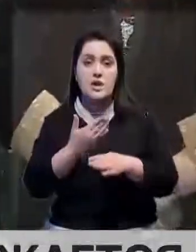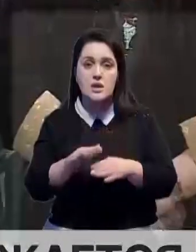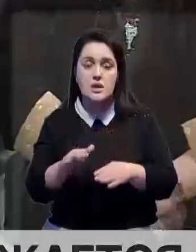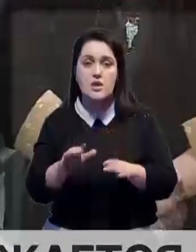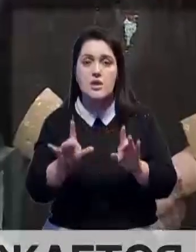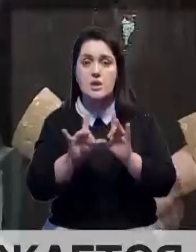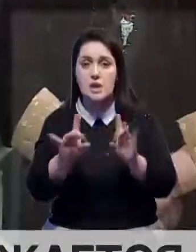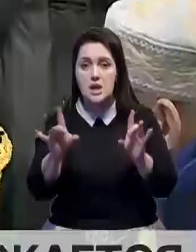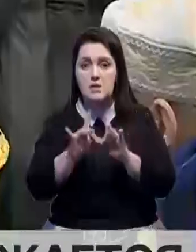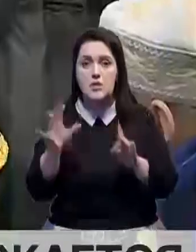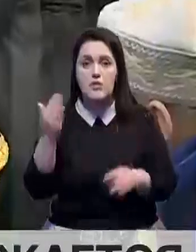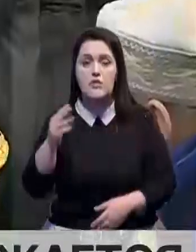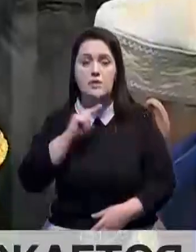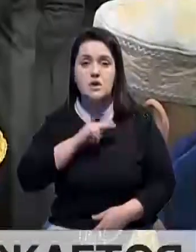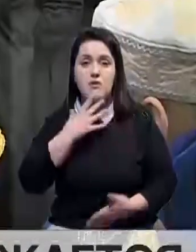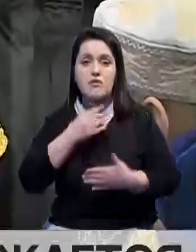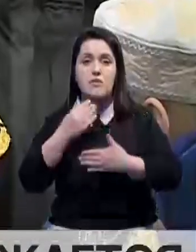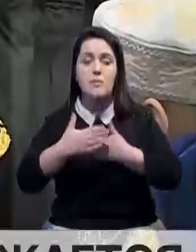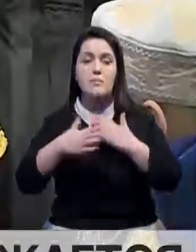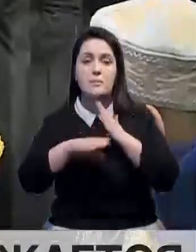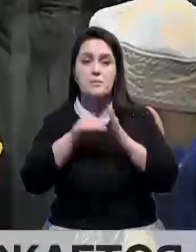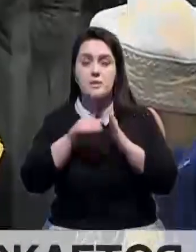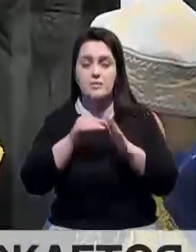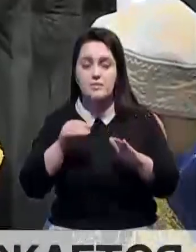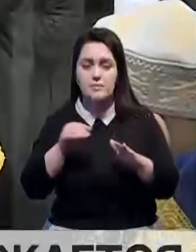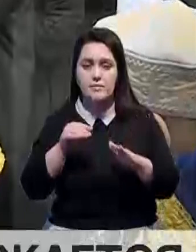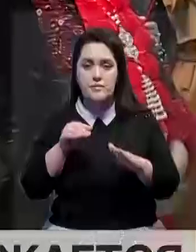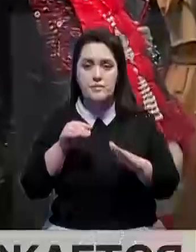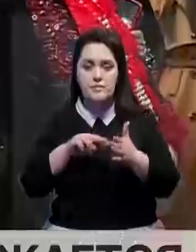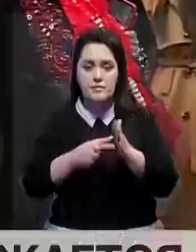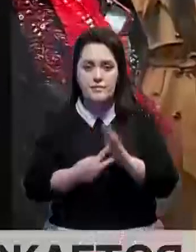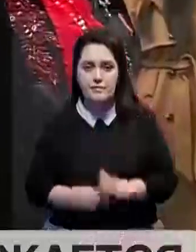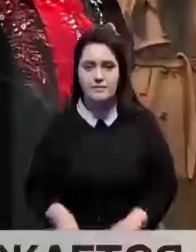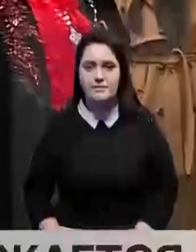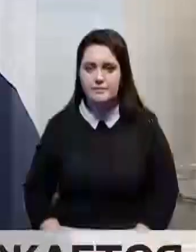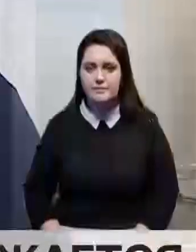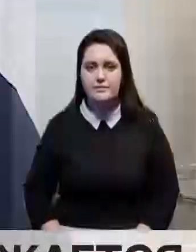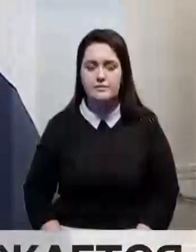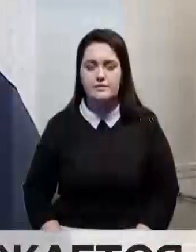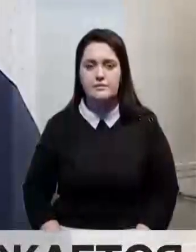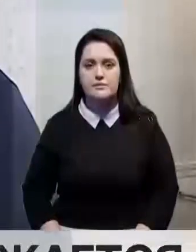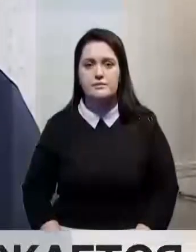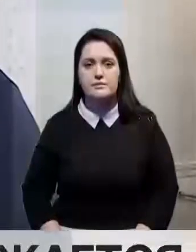предприятия в нефтяной отрасли и рассказали его сотрудникам о своей предвыборной платформе.